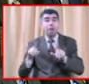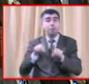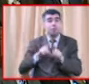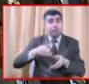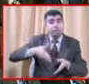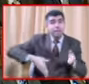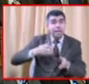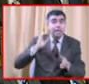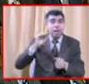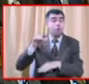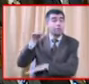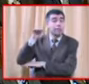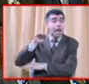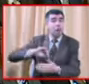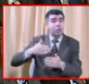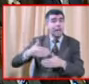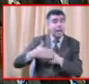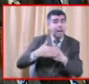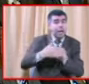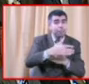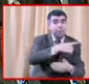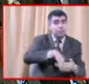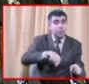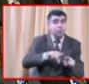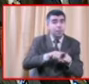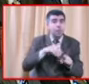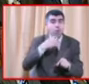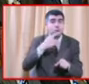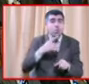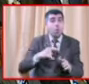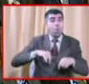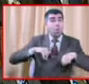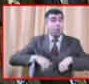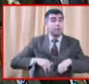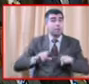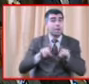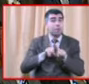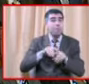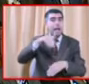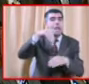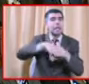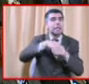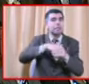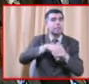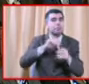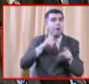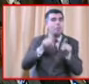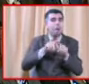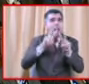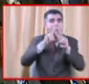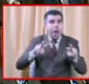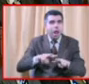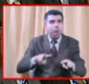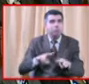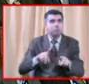وزير التجهيز؟ كان في نشاط حزبي نهار السبت، ما كانش كيراقب ويشوف شنو كاين